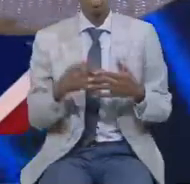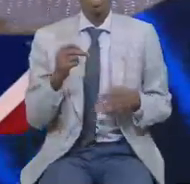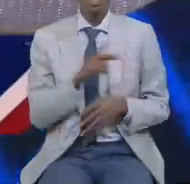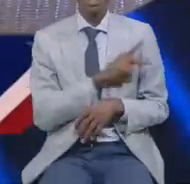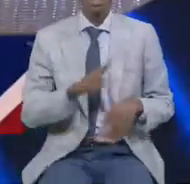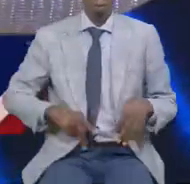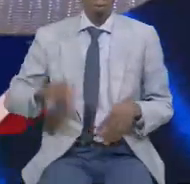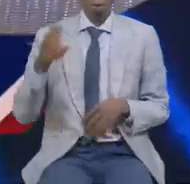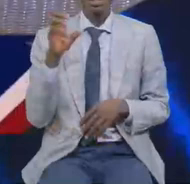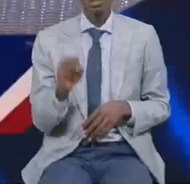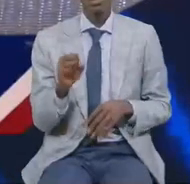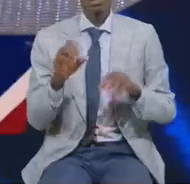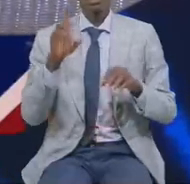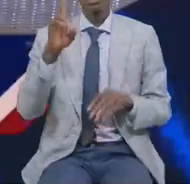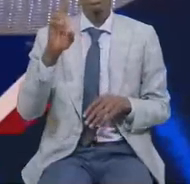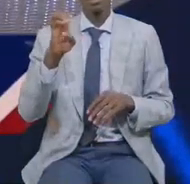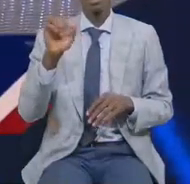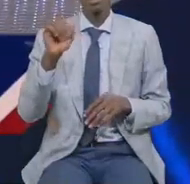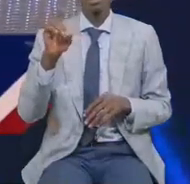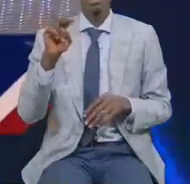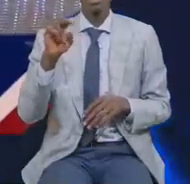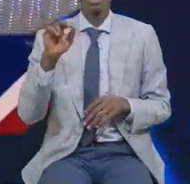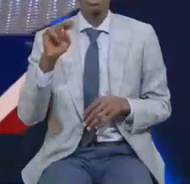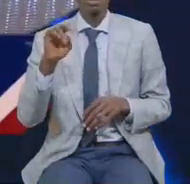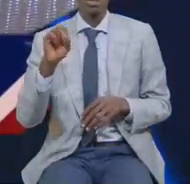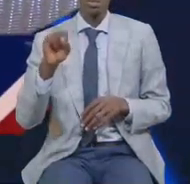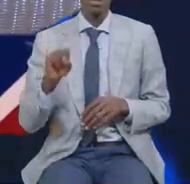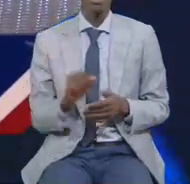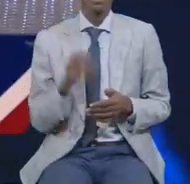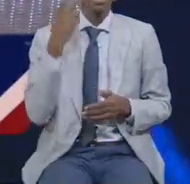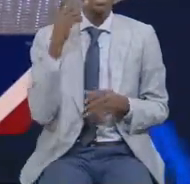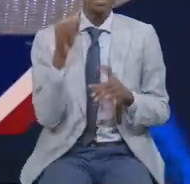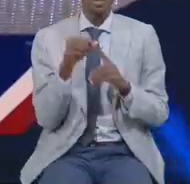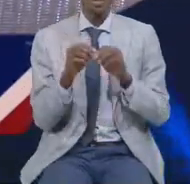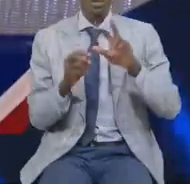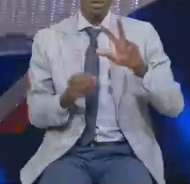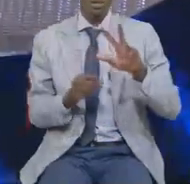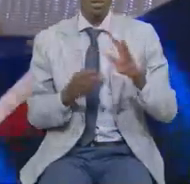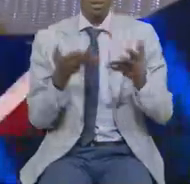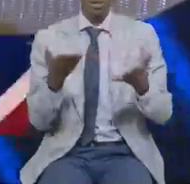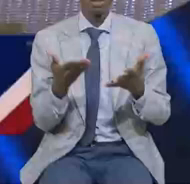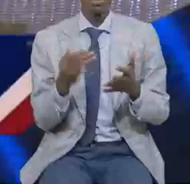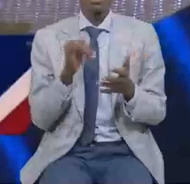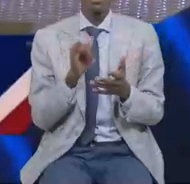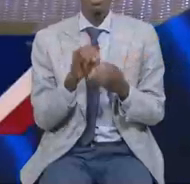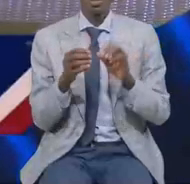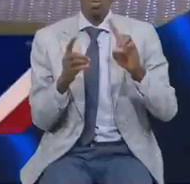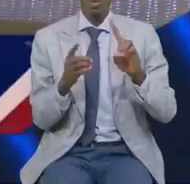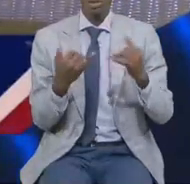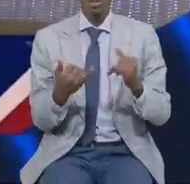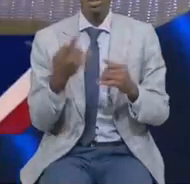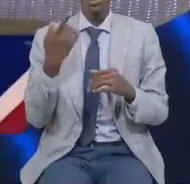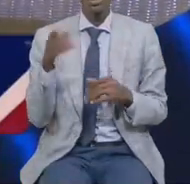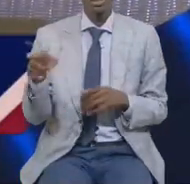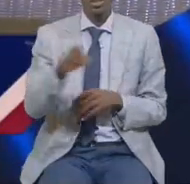déjà. Nous allons voir trois points ici, trois sections ici. Un, le courage de foi calme sous le